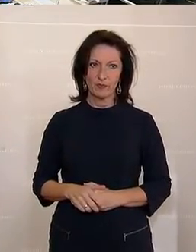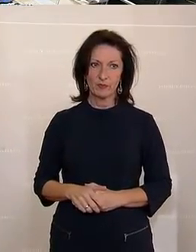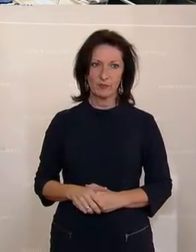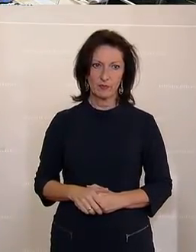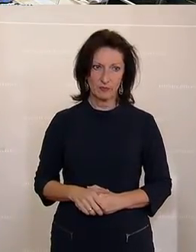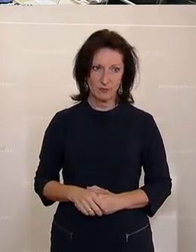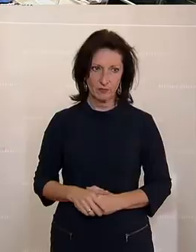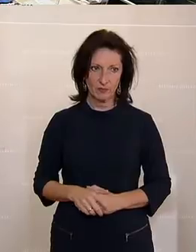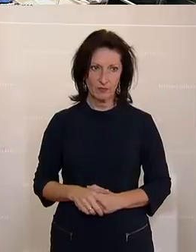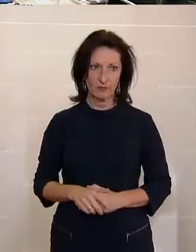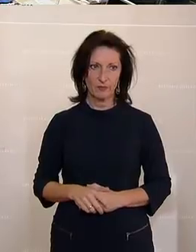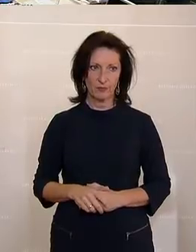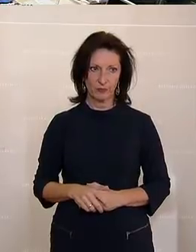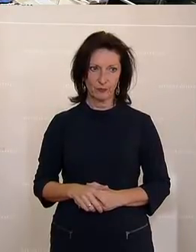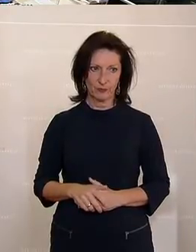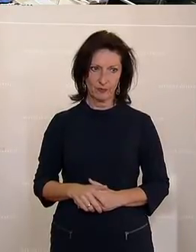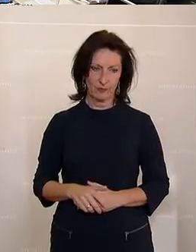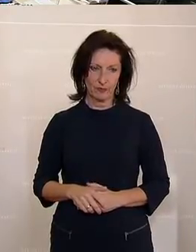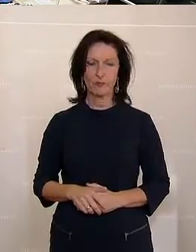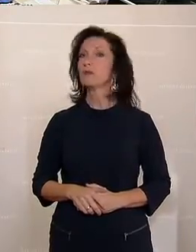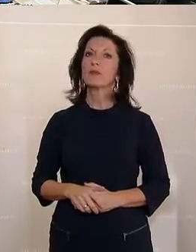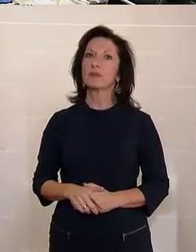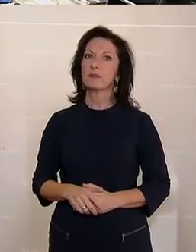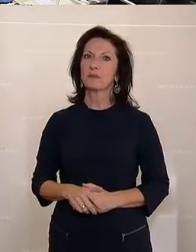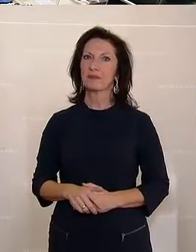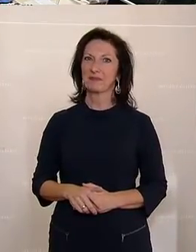So, jetzt kommt er. Der ist selber überrascht von seinem Aufruf offenbar.